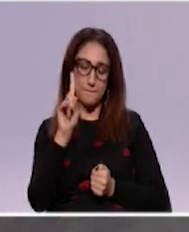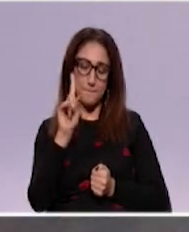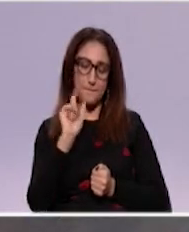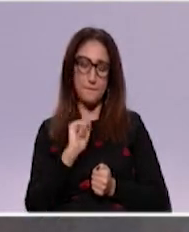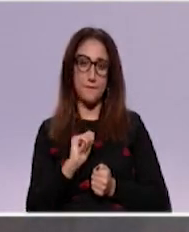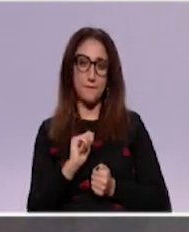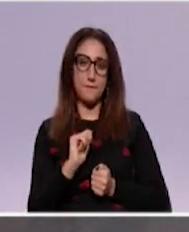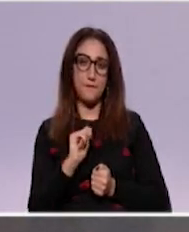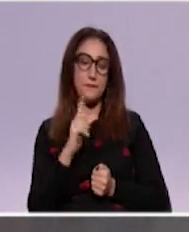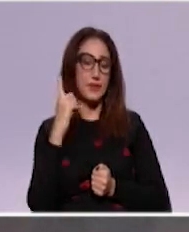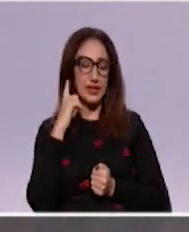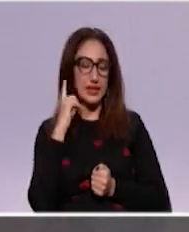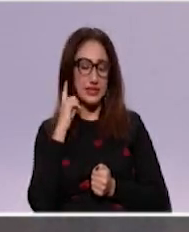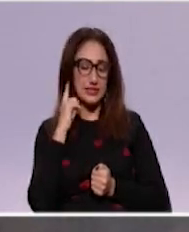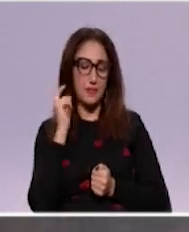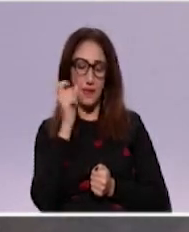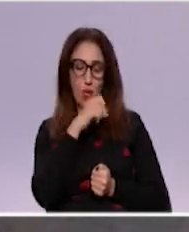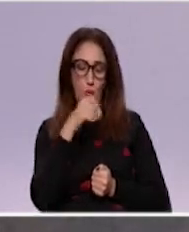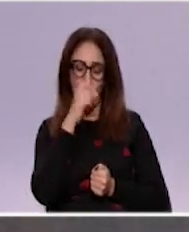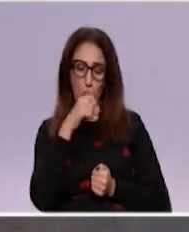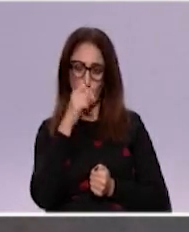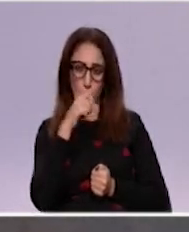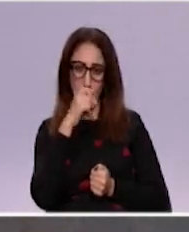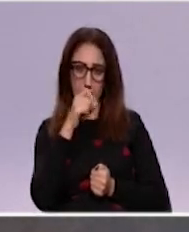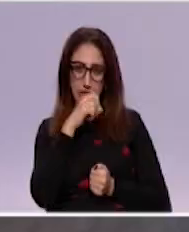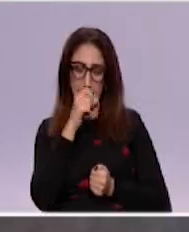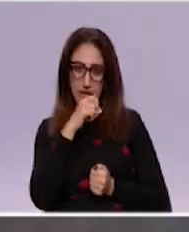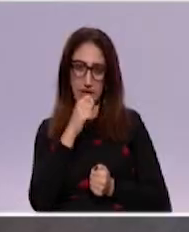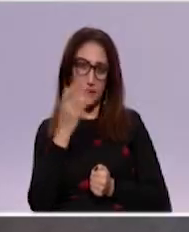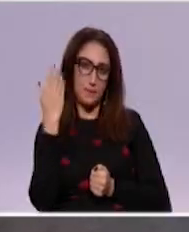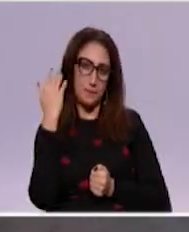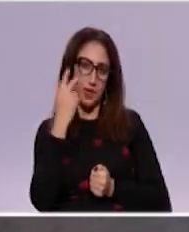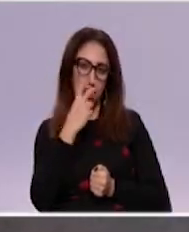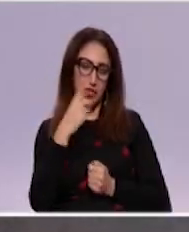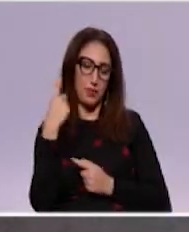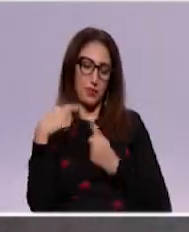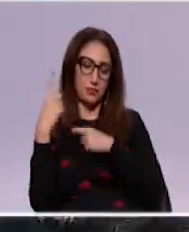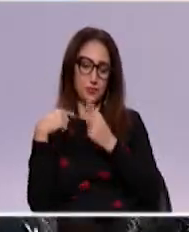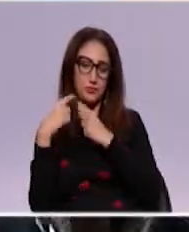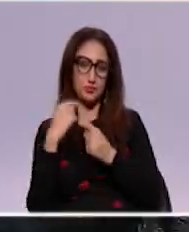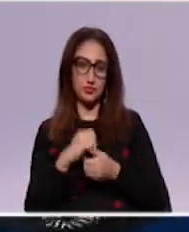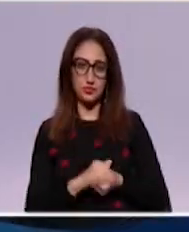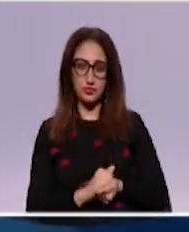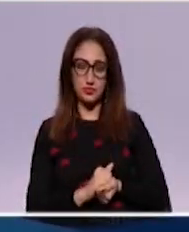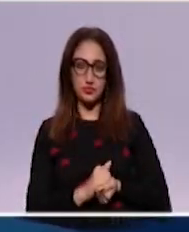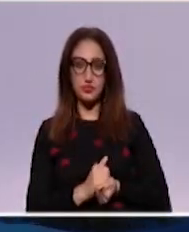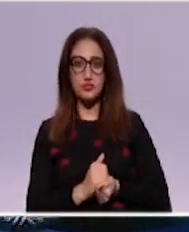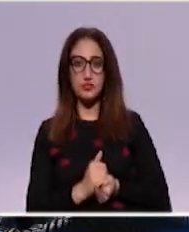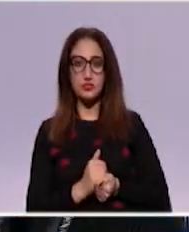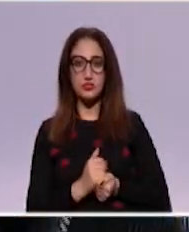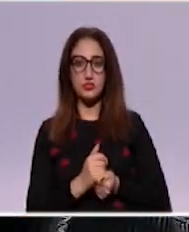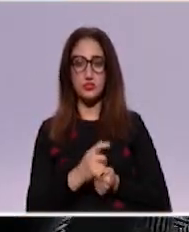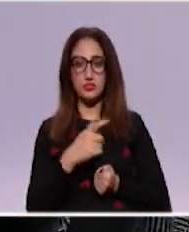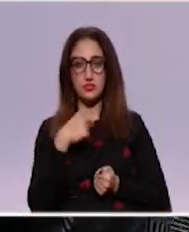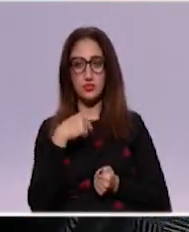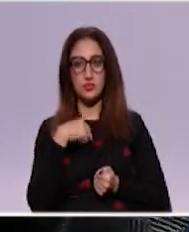فقلت له اسمع، احنا اغنيه اسمها نور يا ليل، انا نور يا ليل الاناديل، انا هكلم الاستاذ احمد فؤاد